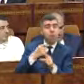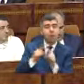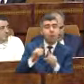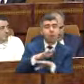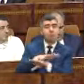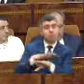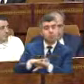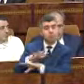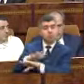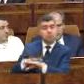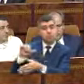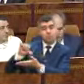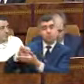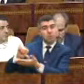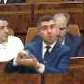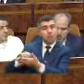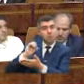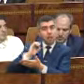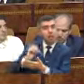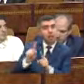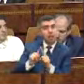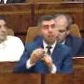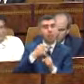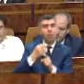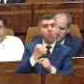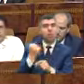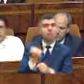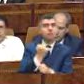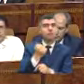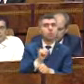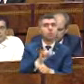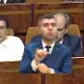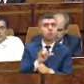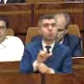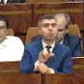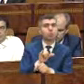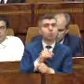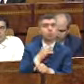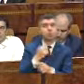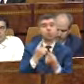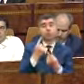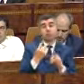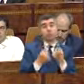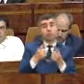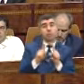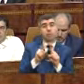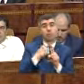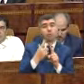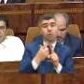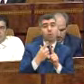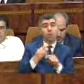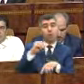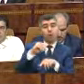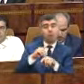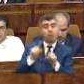ديالها، المراكز الجهويه للاستثمار موجوده، علاش كننتظروا؟ انا تنظن تنتمنى اننا ما كننتظروش كذلك مدونه الضرائب باش تخرج عادي